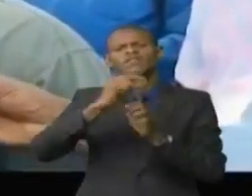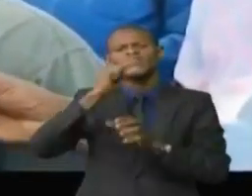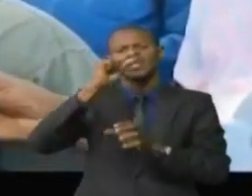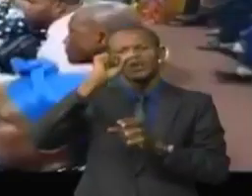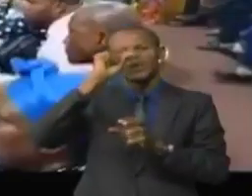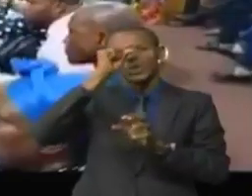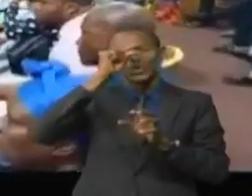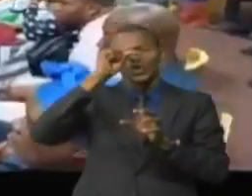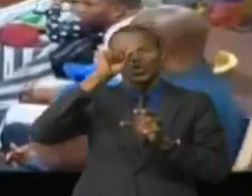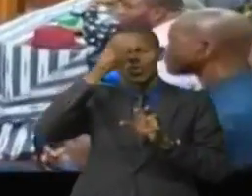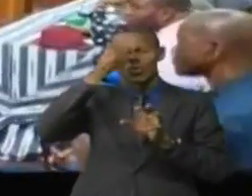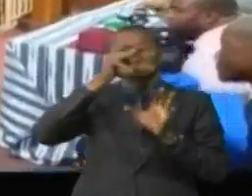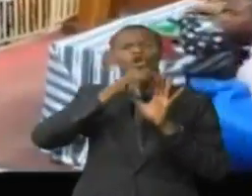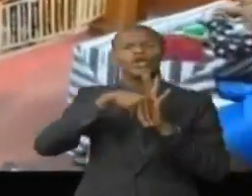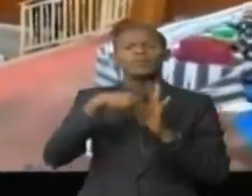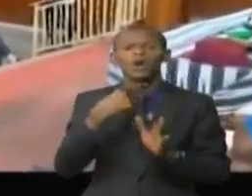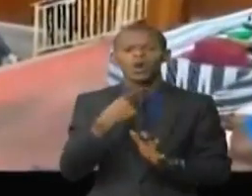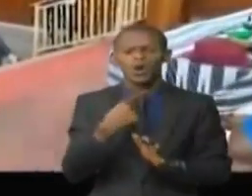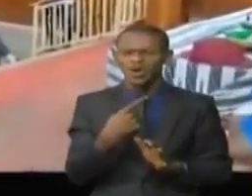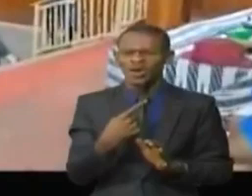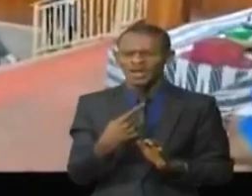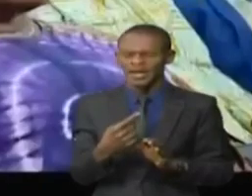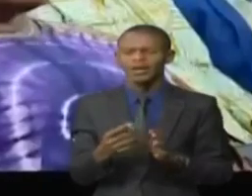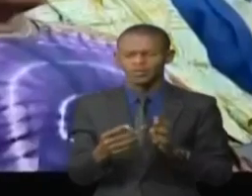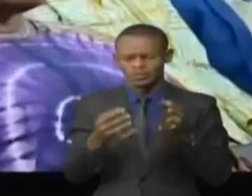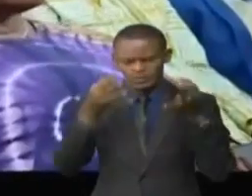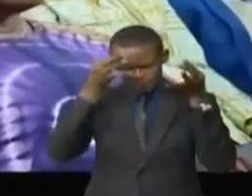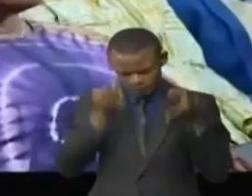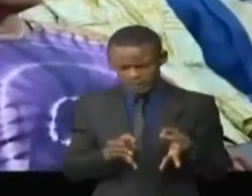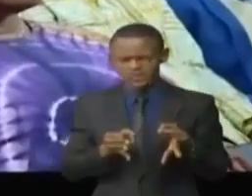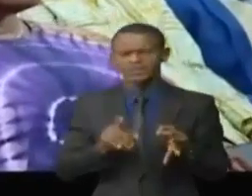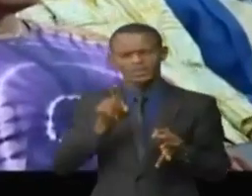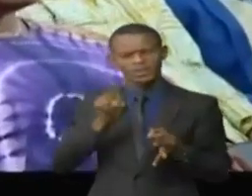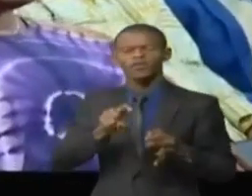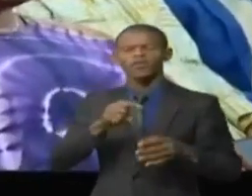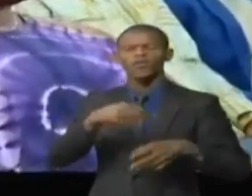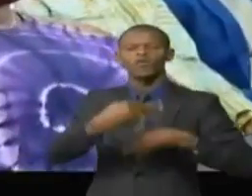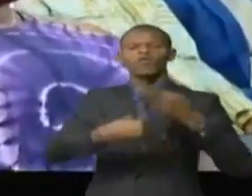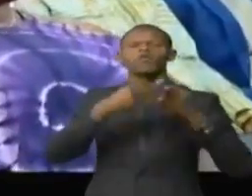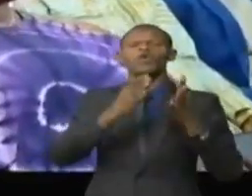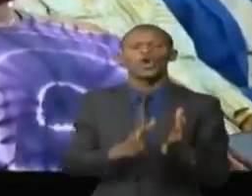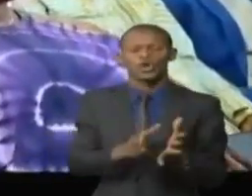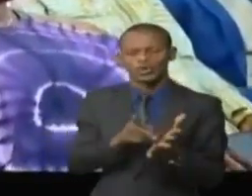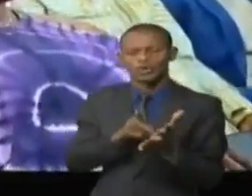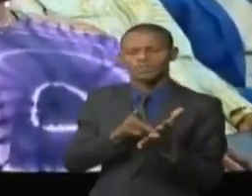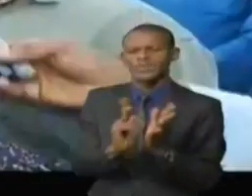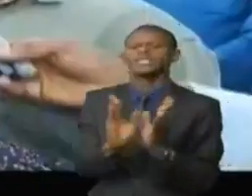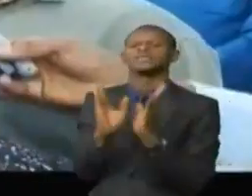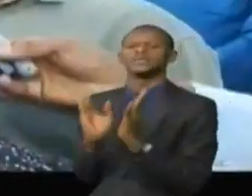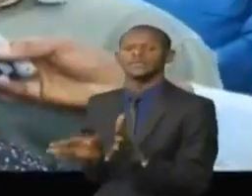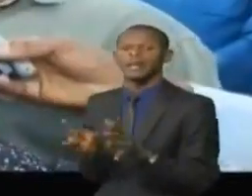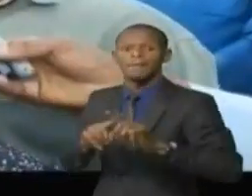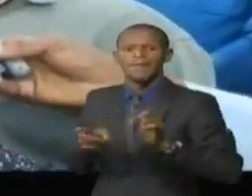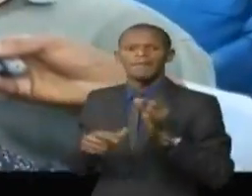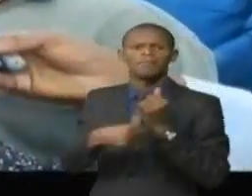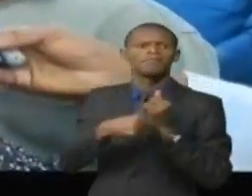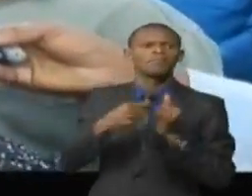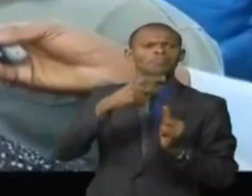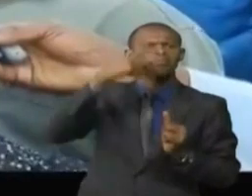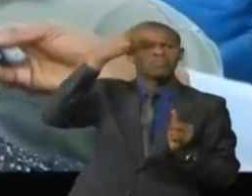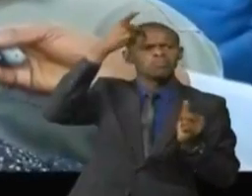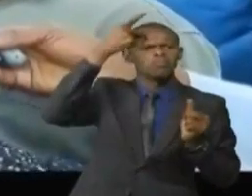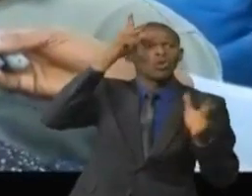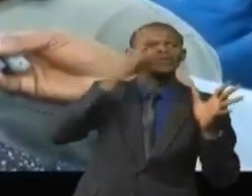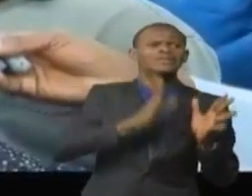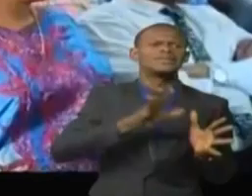dans les réseaux sociaux que les politiciens mal intentionnés font circuler disant que c'est l'accord, c'est les barèmes